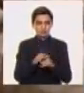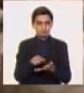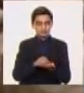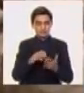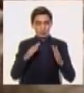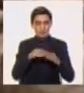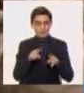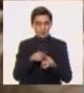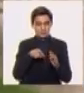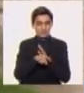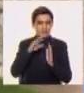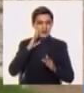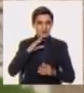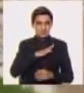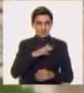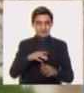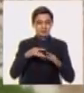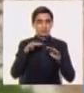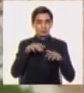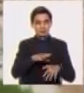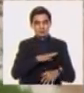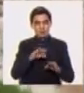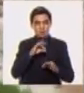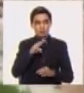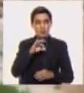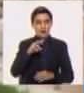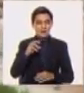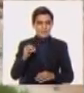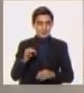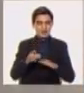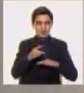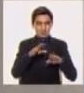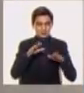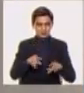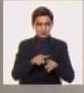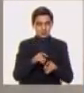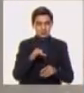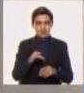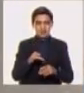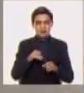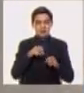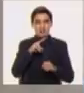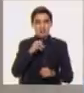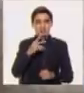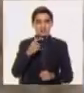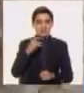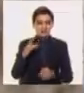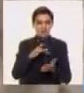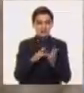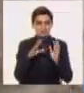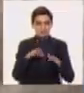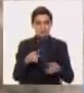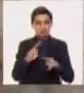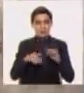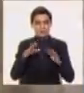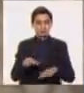үйлерді басып қалған. Тасқын әсіресе Төлеби ауданынан көп шығын келтіріпті. Аудан орталығы Ленгір қаласынан тұрғындар түнделетіп, қауіпсіз жерлерге